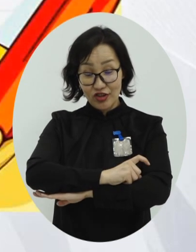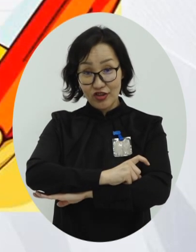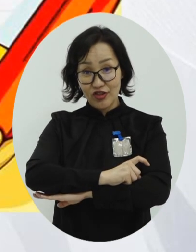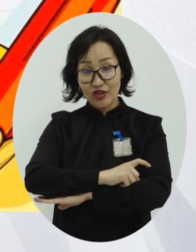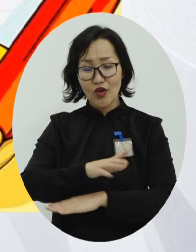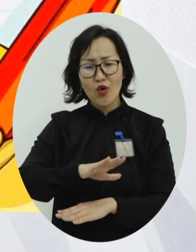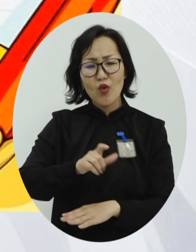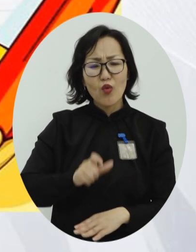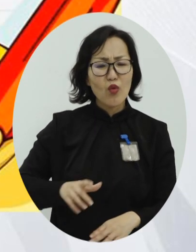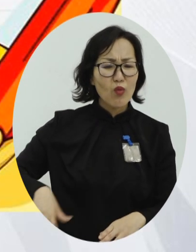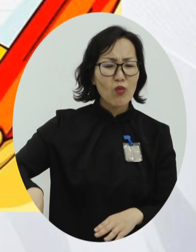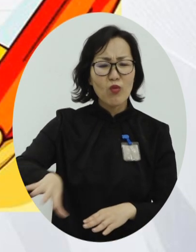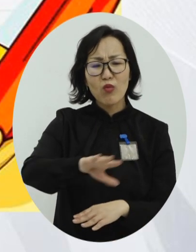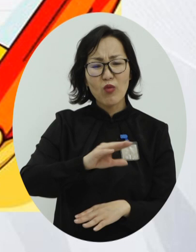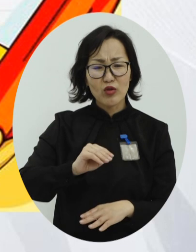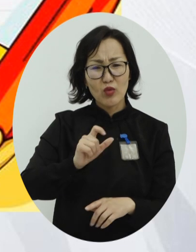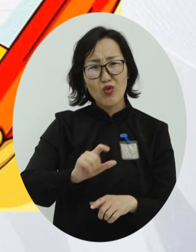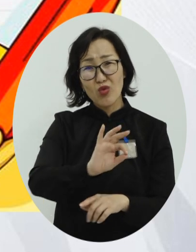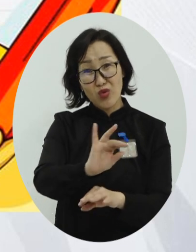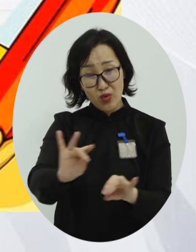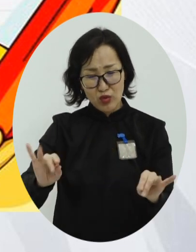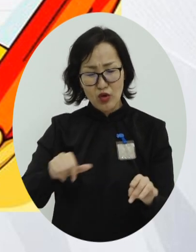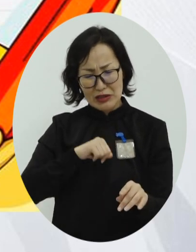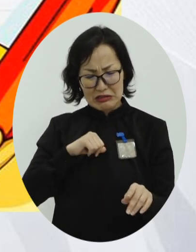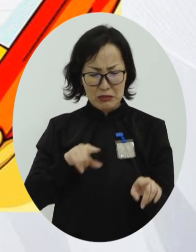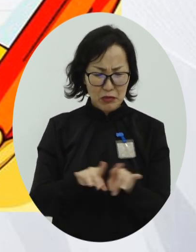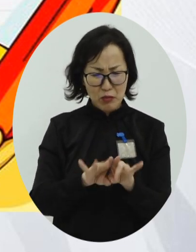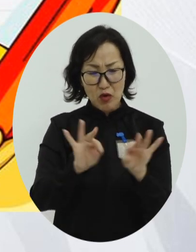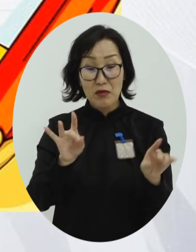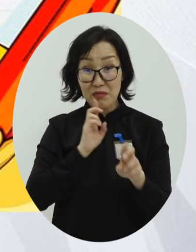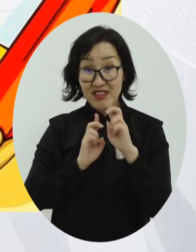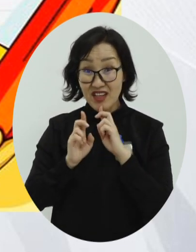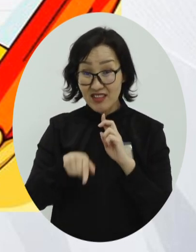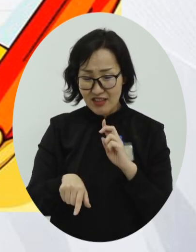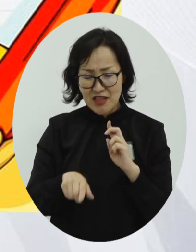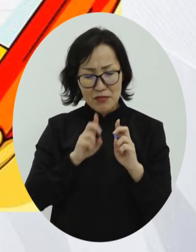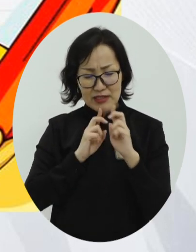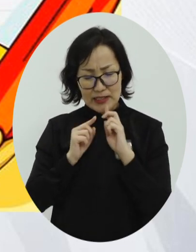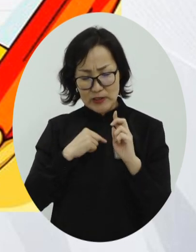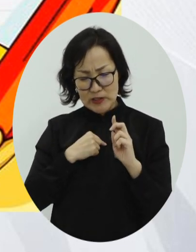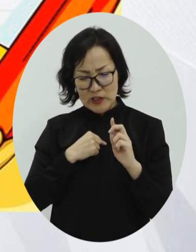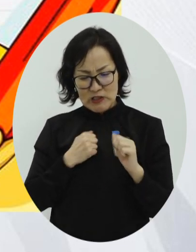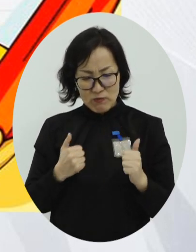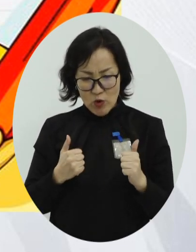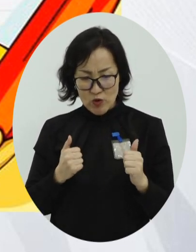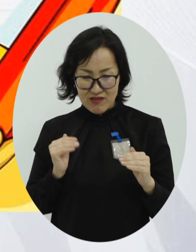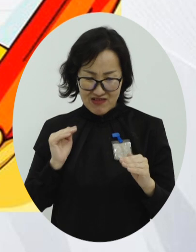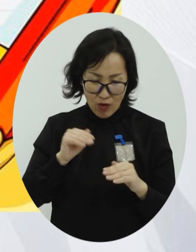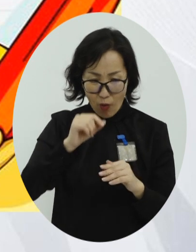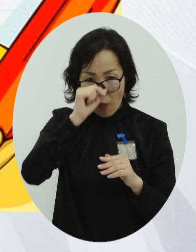Өнөөдрийн хичээлээс хүн болгонд янз бүрийн бэрхшээл тохиолддгийг ойлгосон тул бэрхшээлээс шамтралгүй